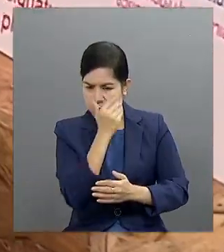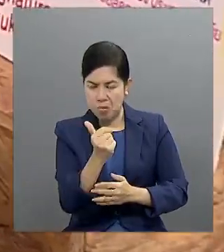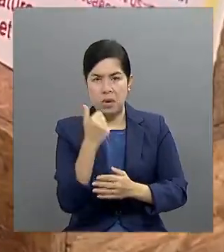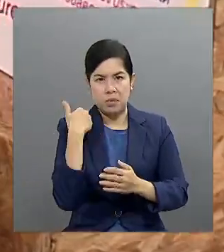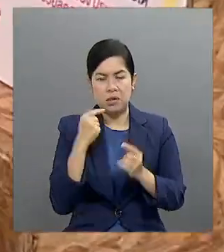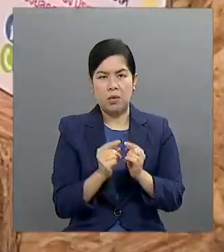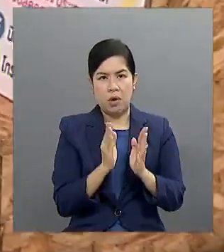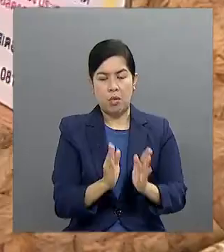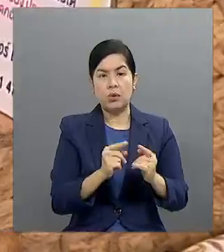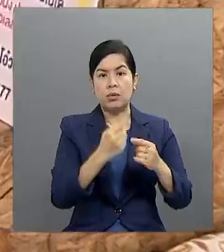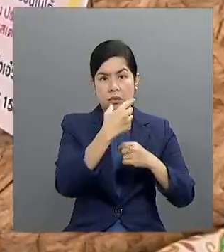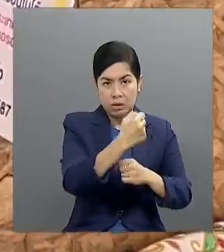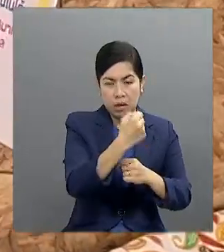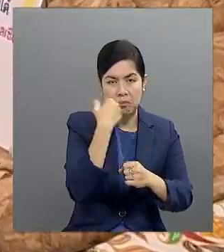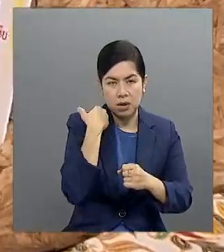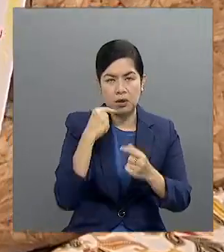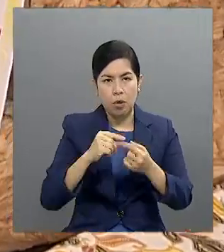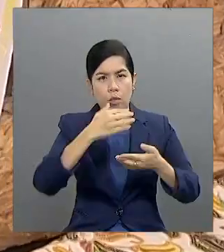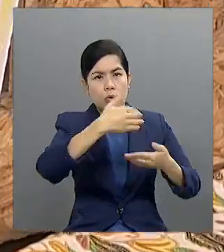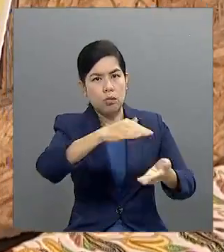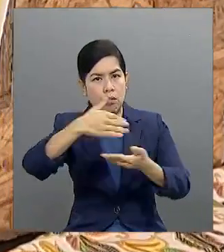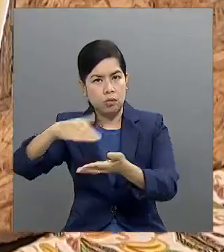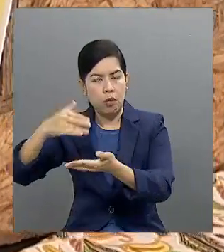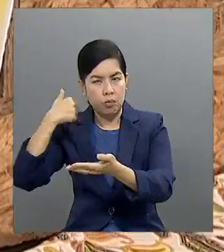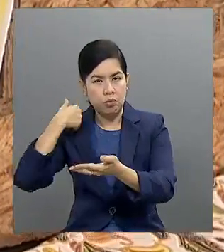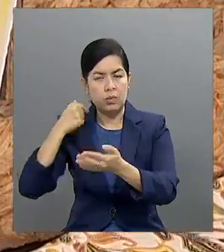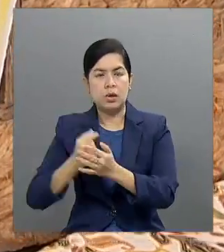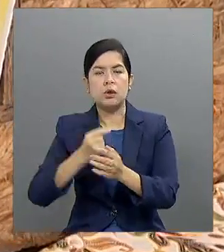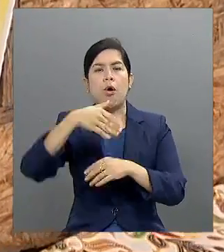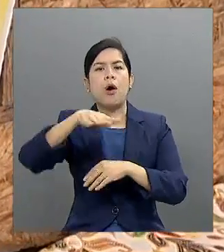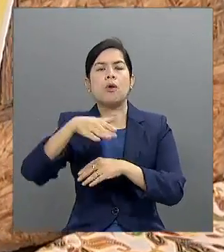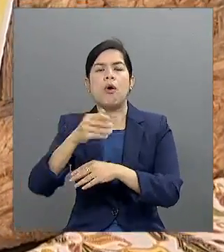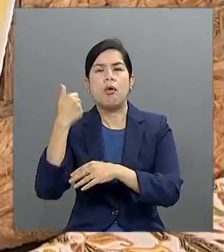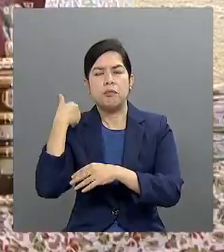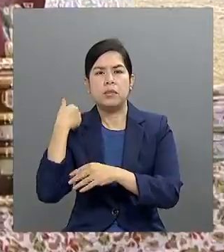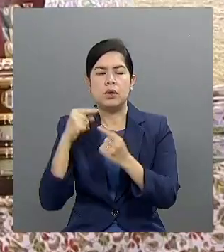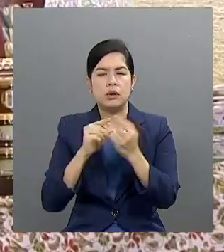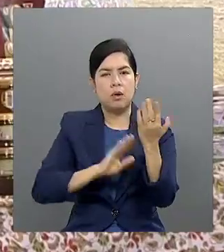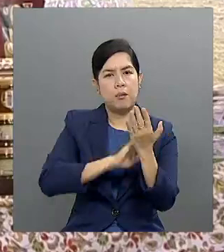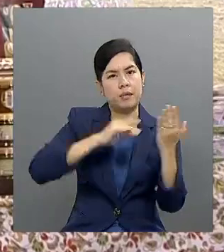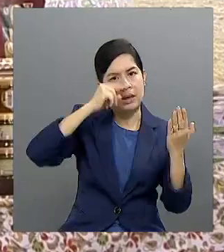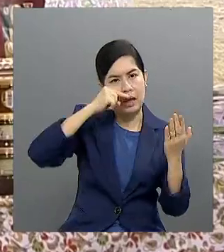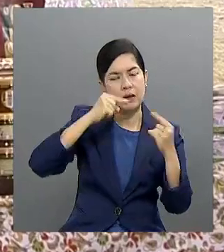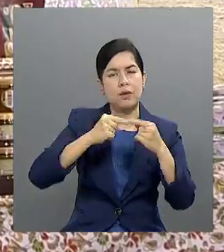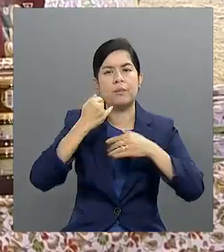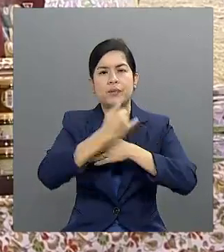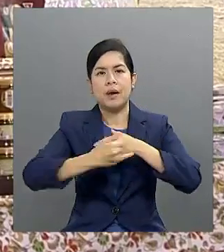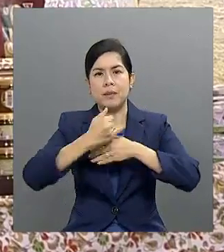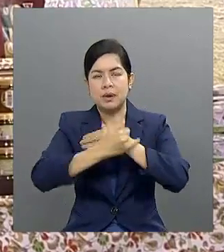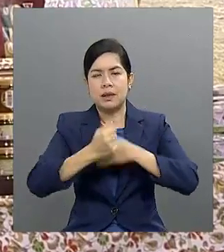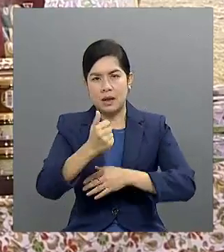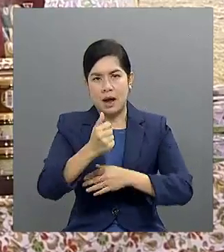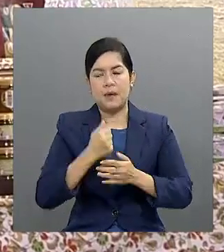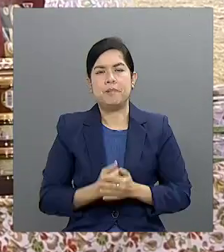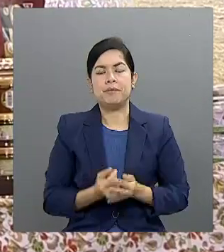ามารถที่จะส่งสู่ตลาดภายในประเทศตลาดต่างประเทศเราสามารถที่จะให้ผู้ผลิตของเราเนี้ยสาม